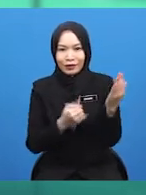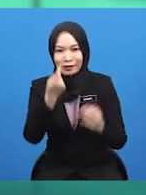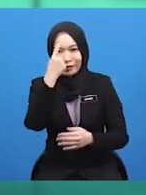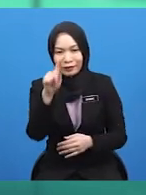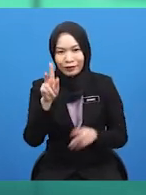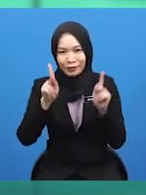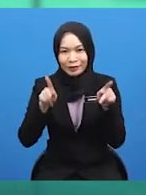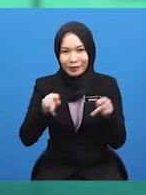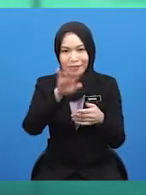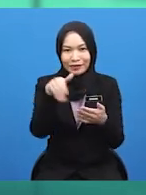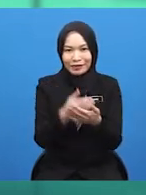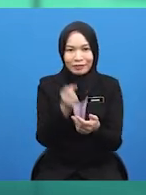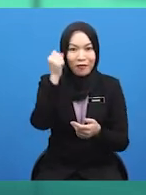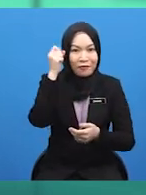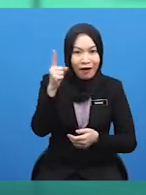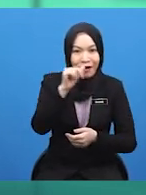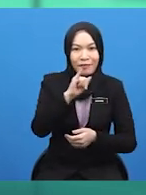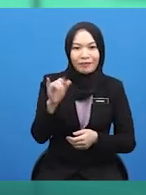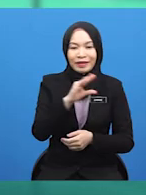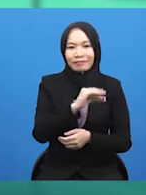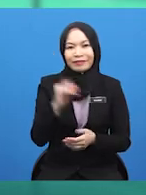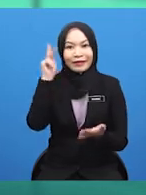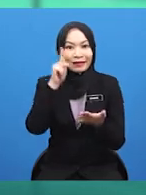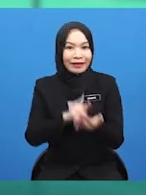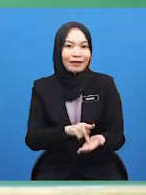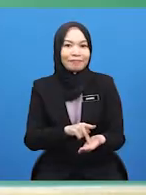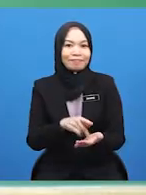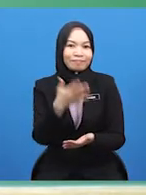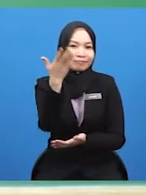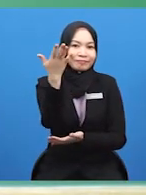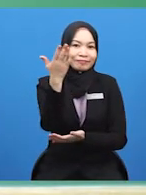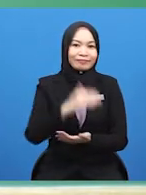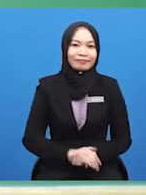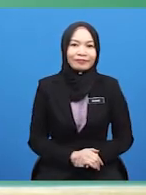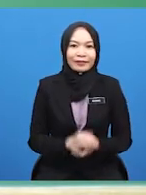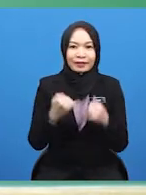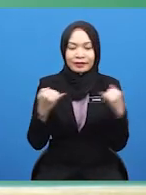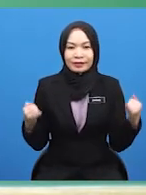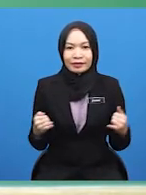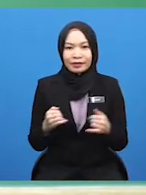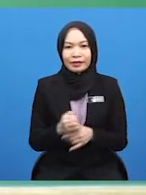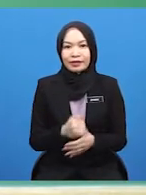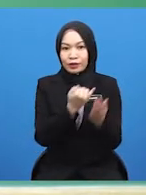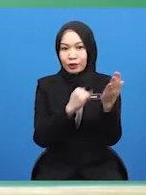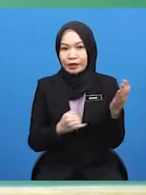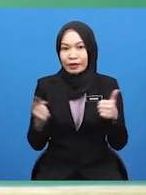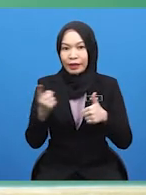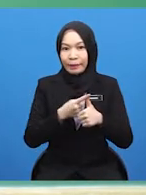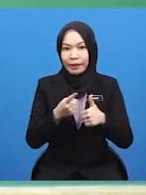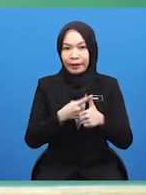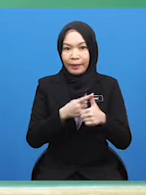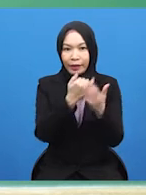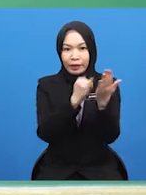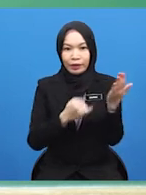untuk pelajar-pelajar semua fahami dan juga kenali. Kita saksikan. Jenis-jenis lukisan. Pertama,